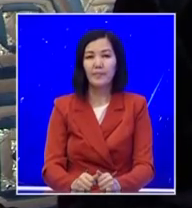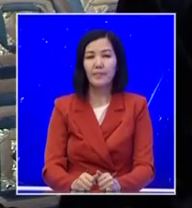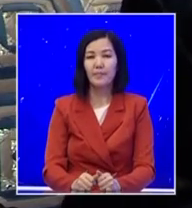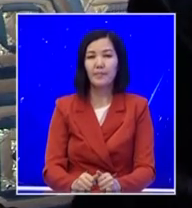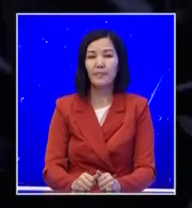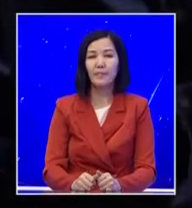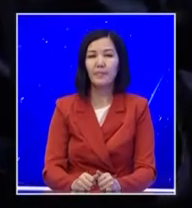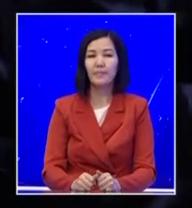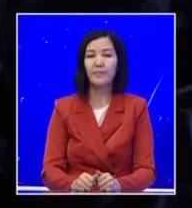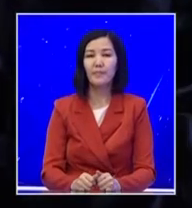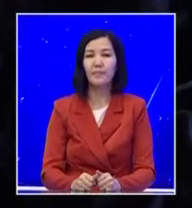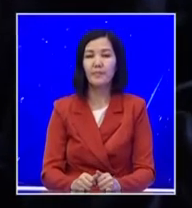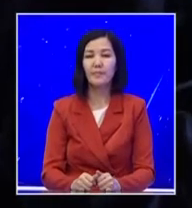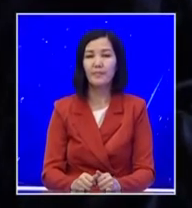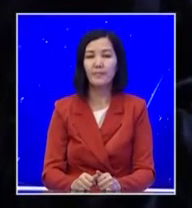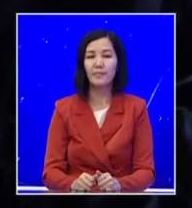неге